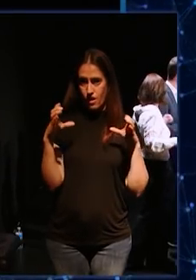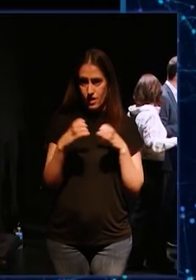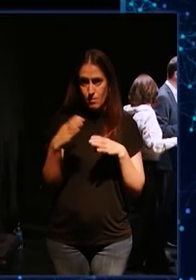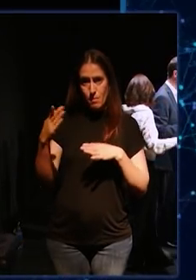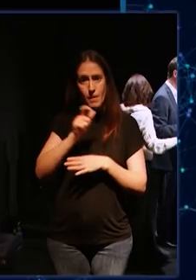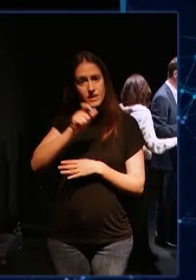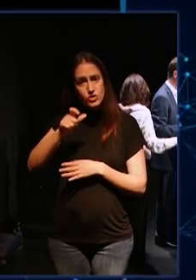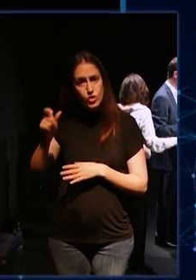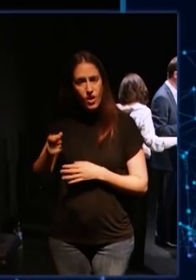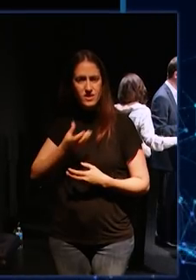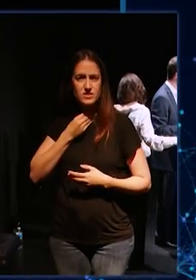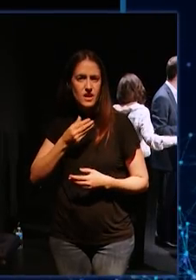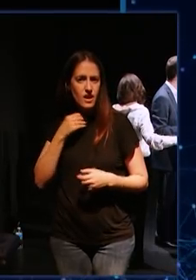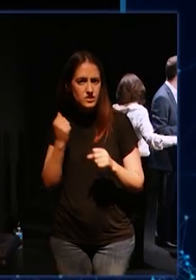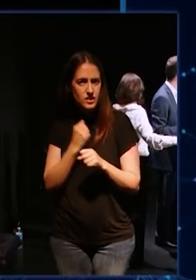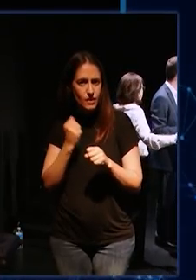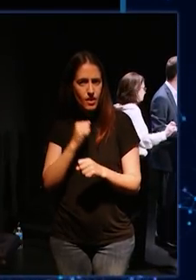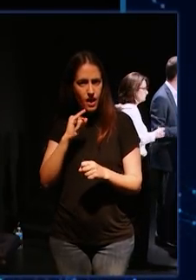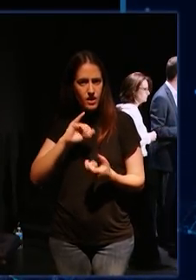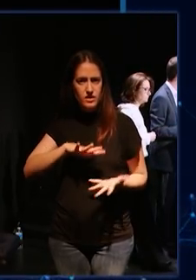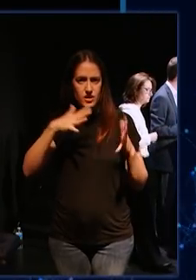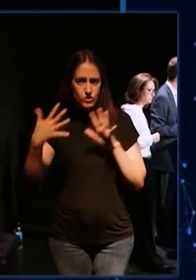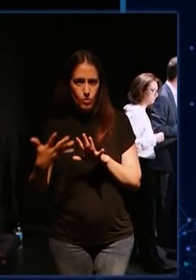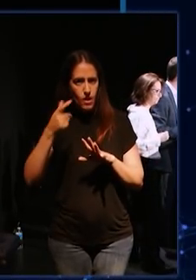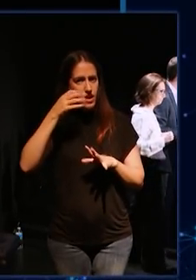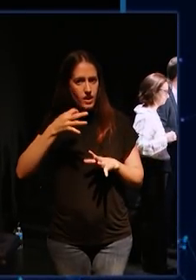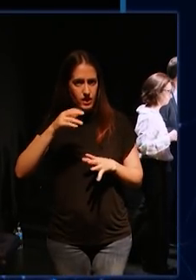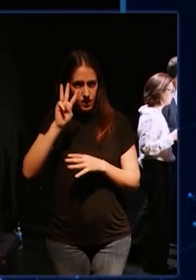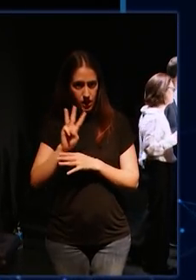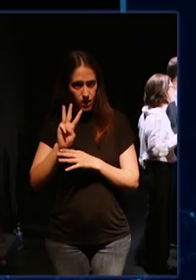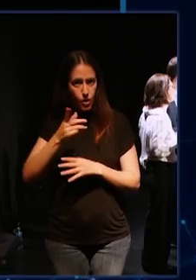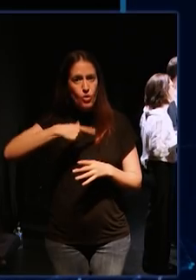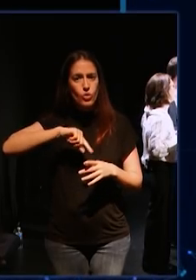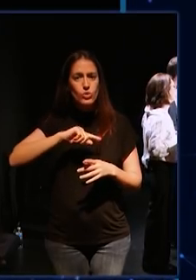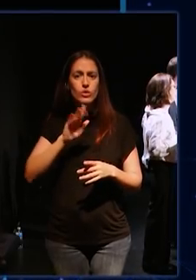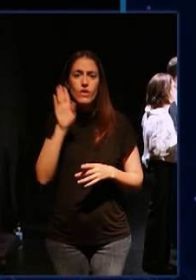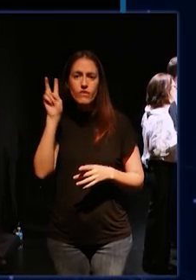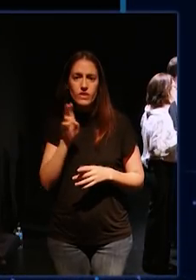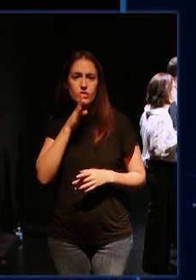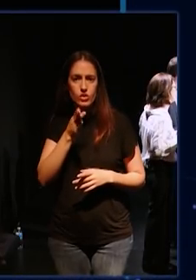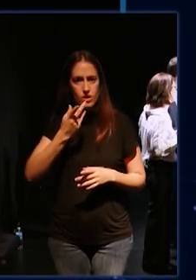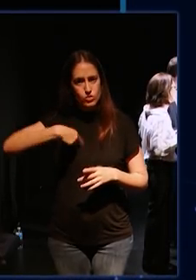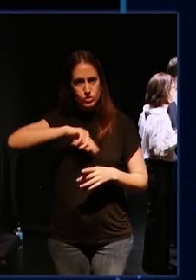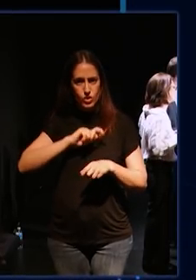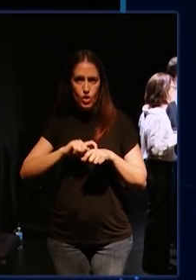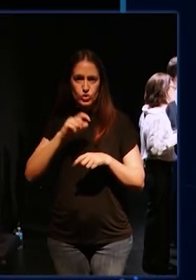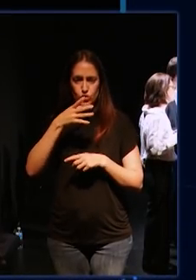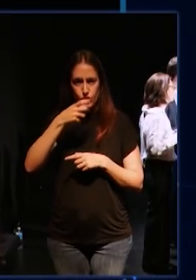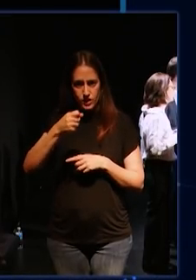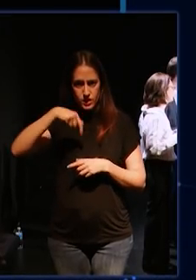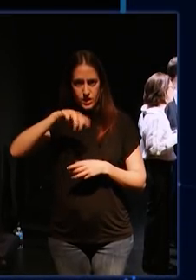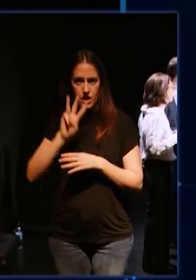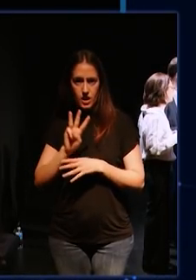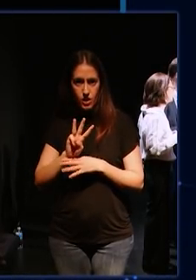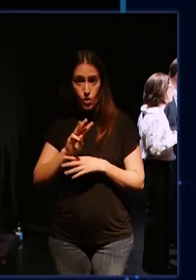persones amb moltes ganes de treballar i de transformar la realitat de Cardedeu. Això solament pot venir per part dels socialistes de Cardedeu.